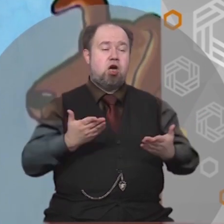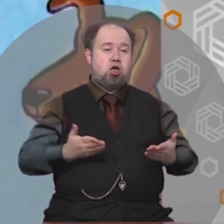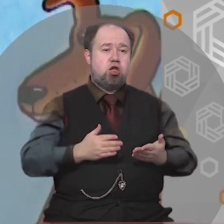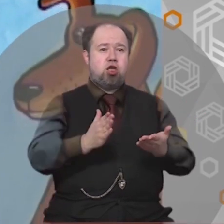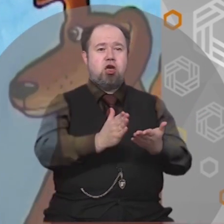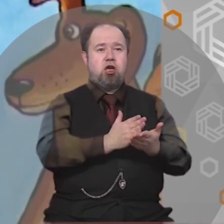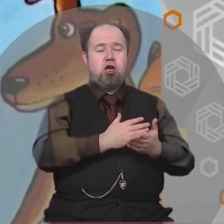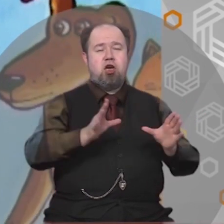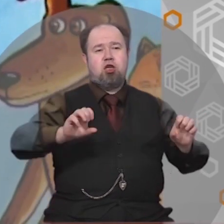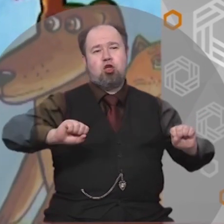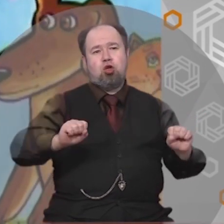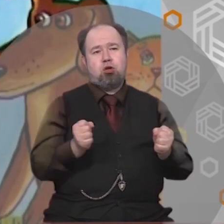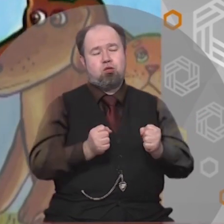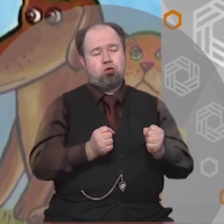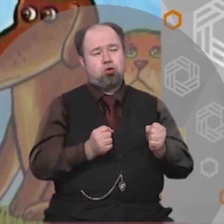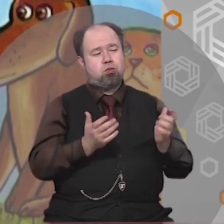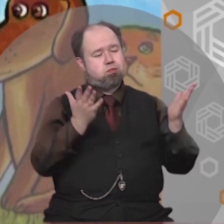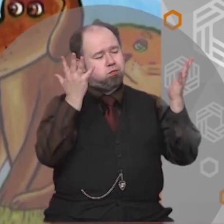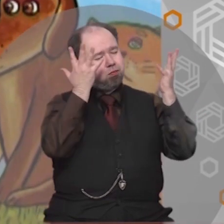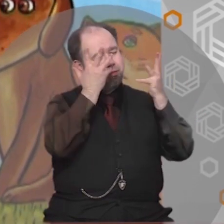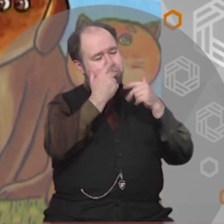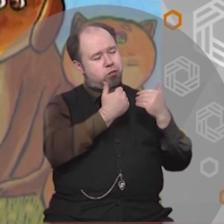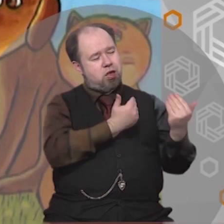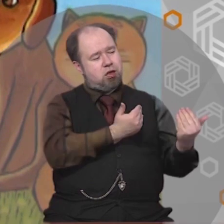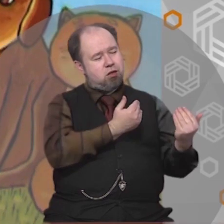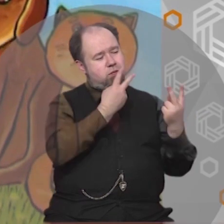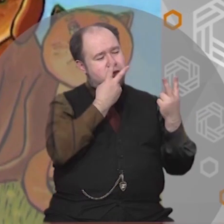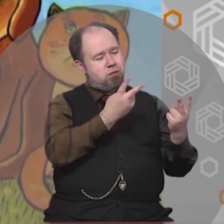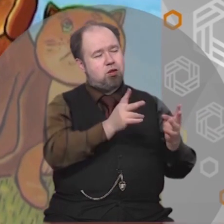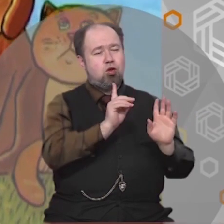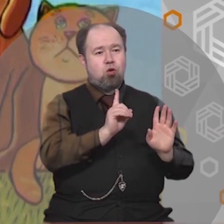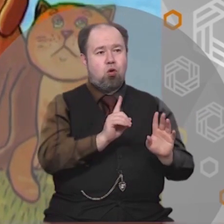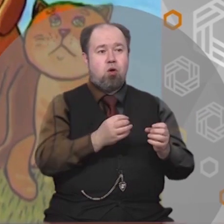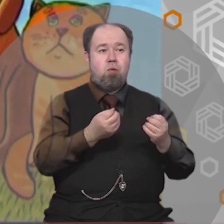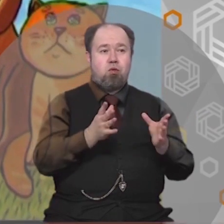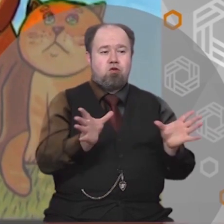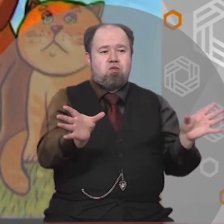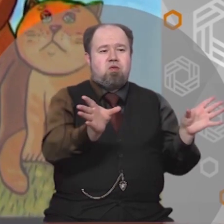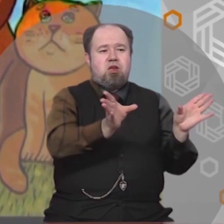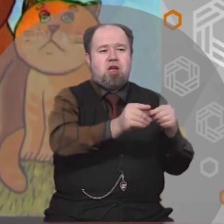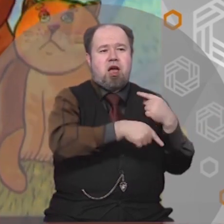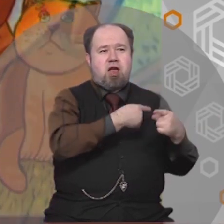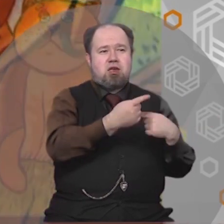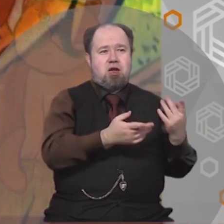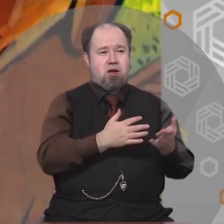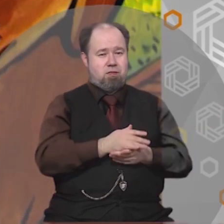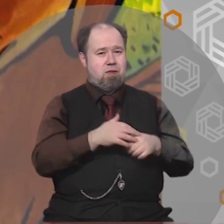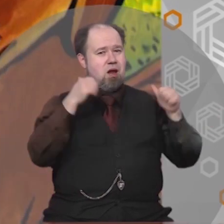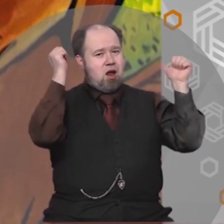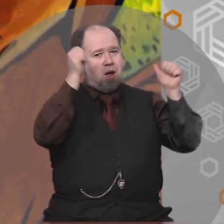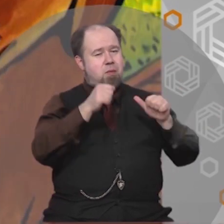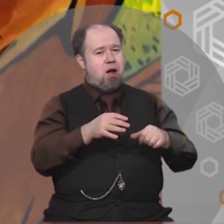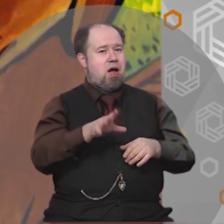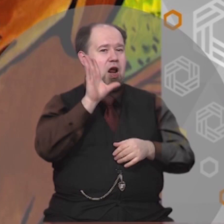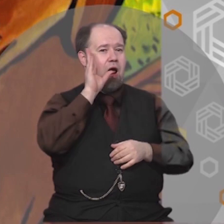Жили они так дружно, что любо-дорого было на них посмотреть. Но просто не разлей вода. Баран,